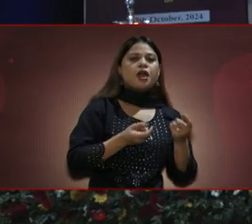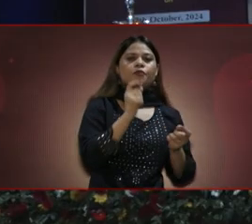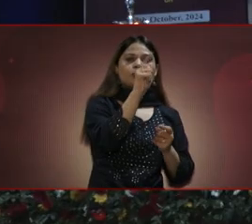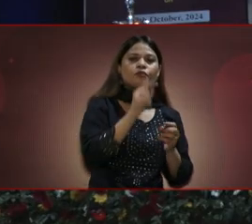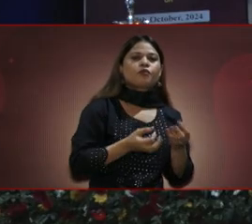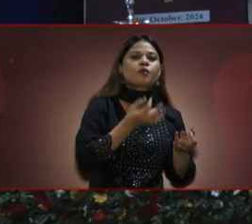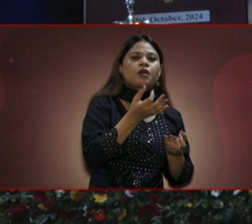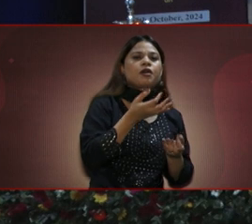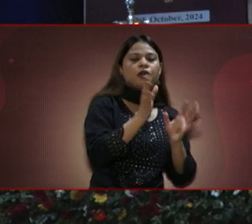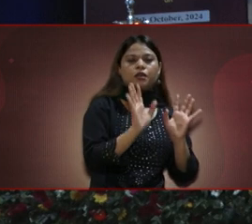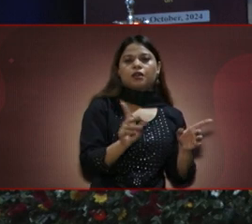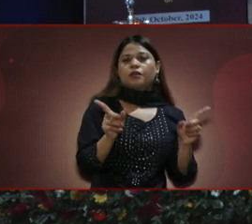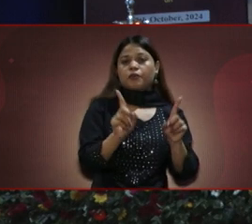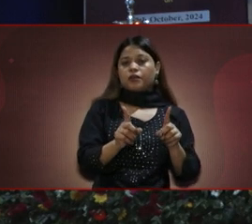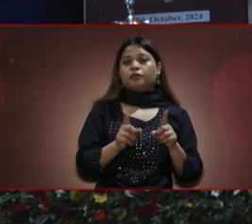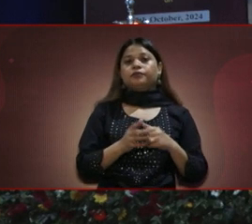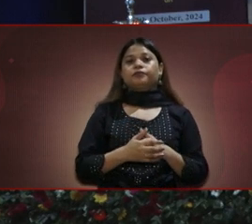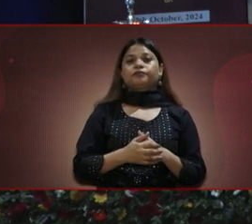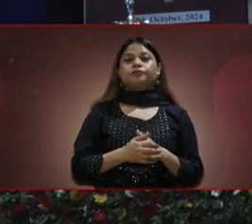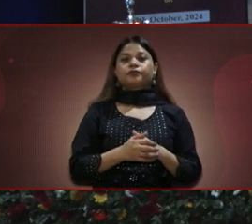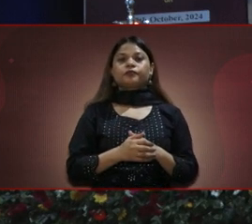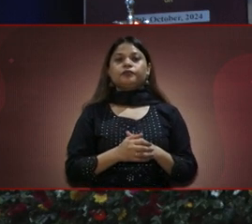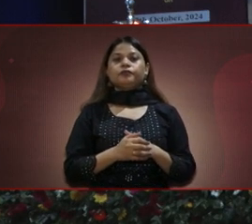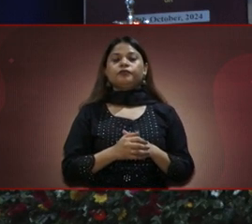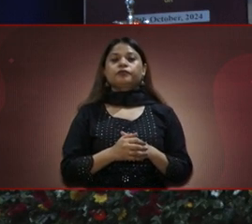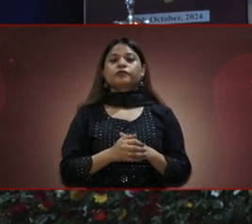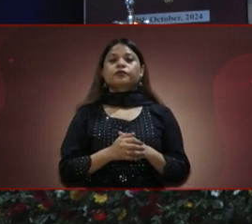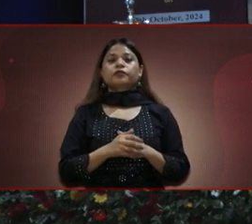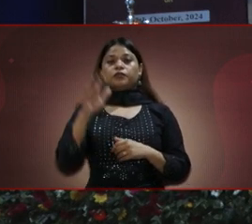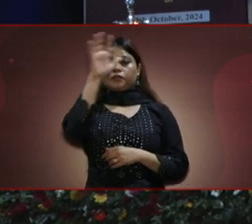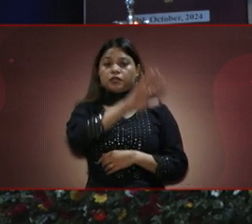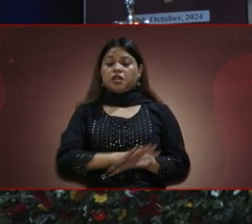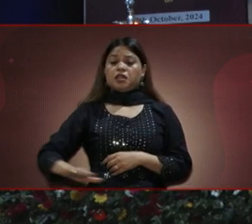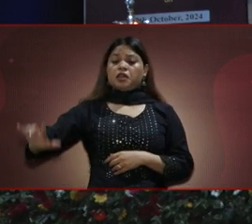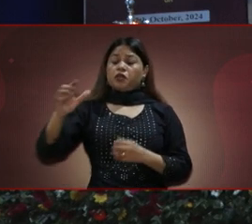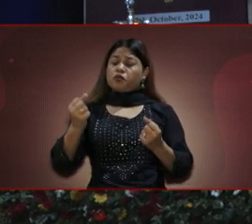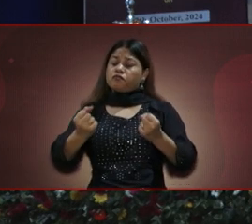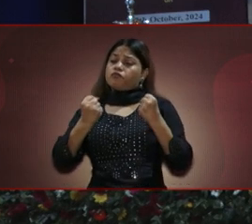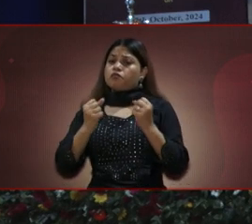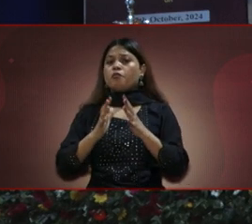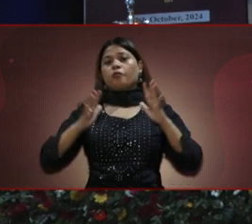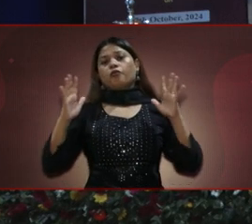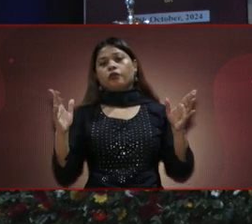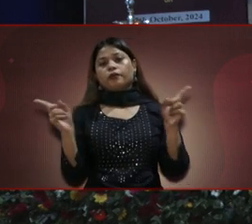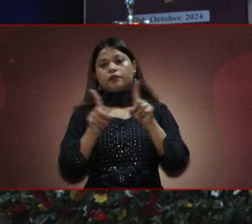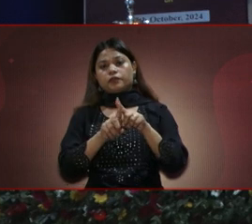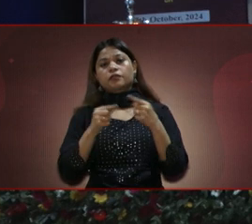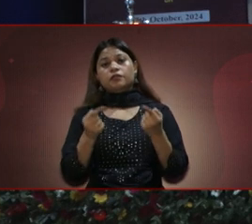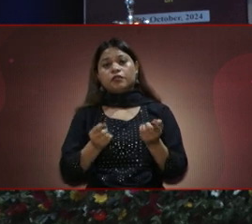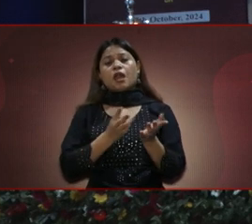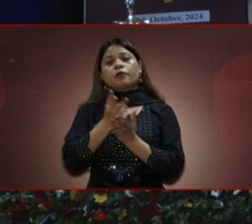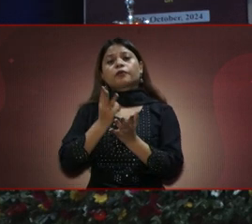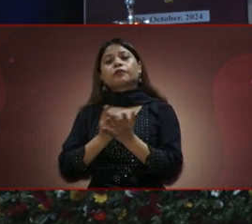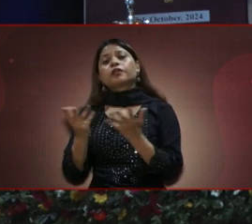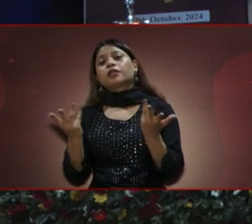आप कल्पना कर सकते हो भारत की सॉफ्ट पावर की ताकत क्या होने वाला है और इसके माध्यम क्या होगा। इसके